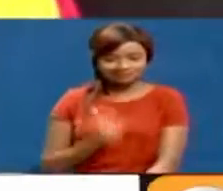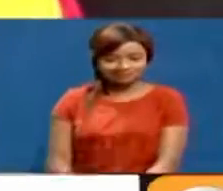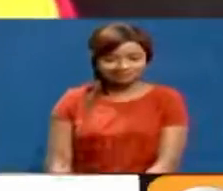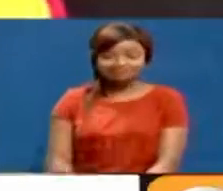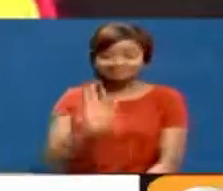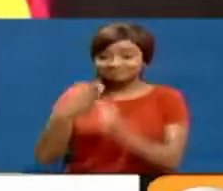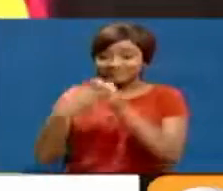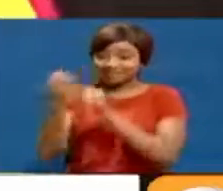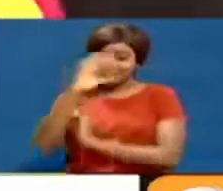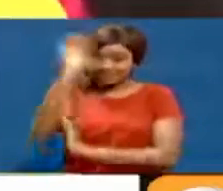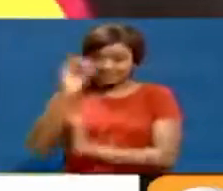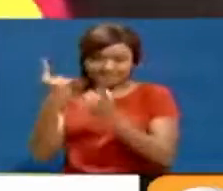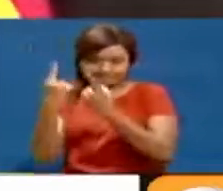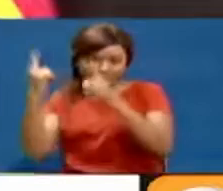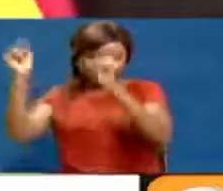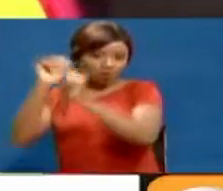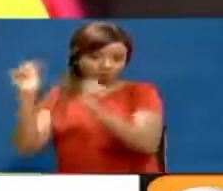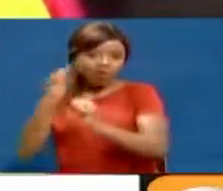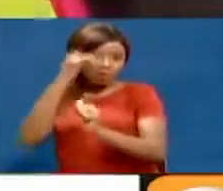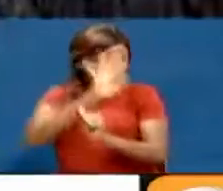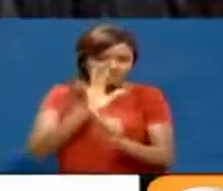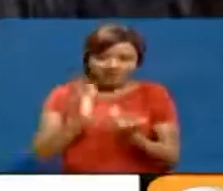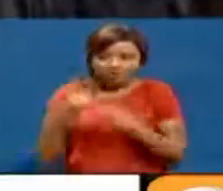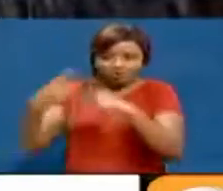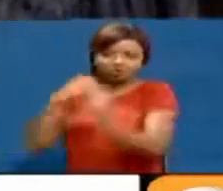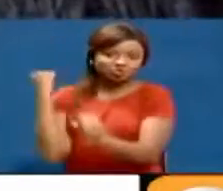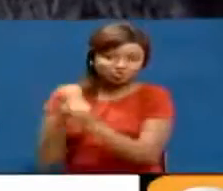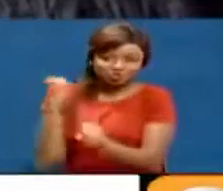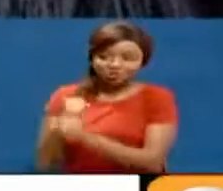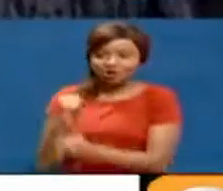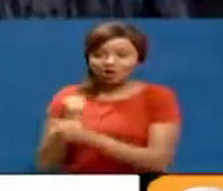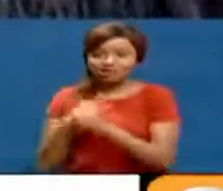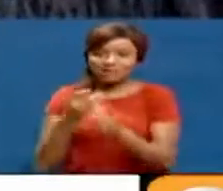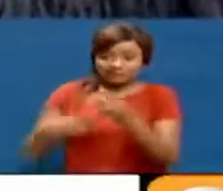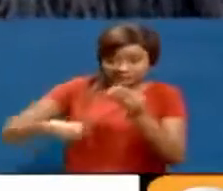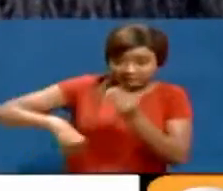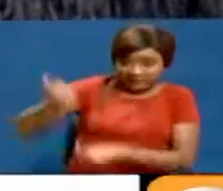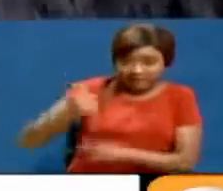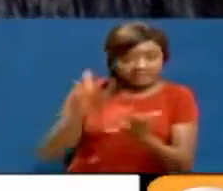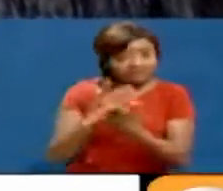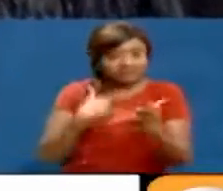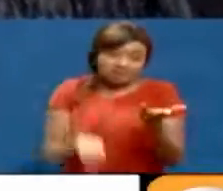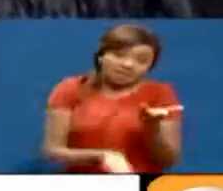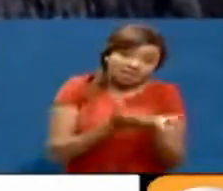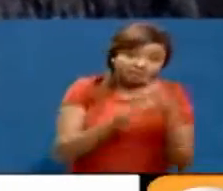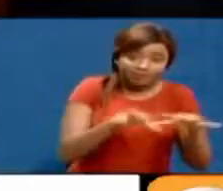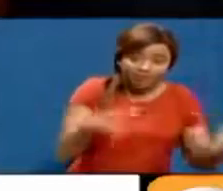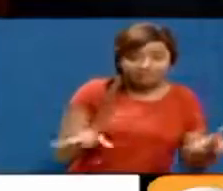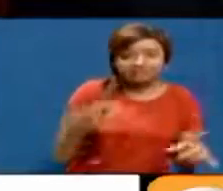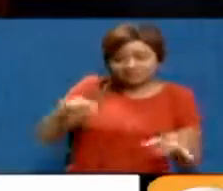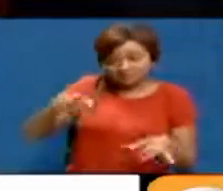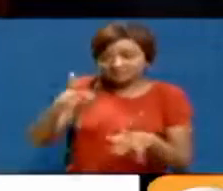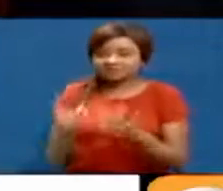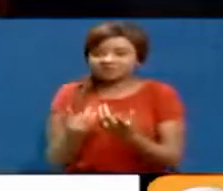27. 90% ilikuwa success, kwa sababu wameanza kujikimu. Wanazishuka, wanauza, wengine nawasaidia kuuza, wengine wanauza